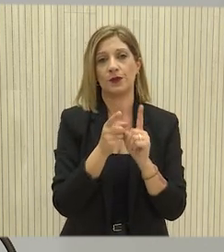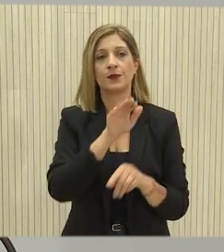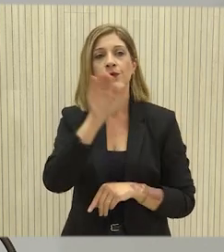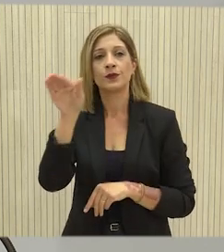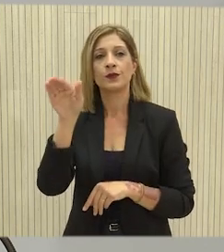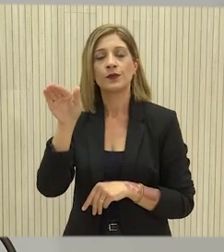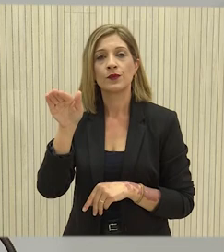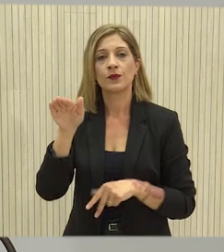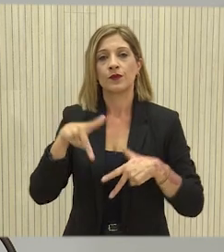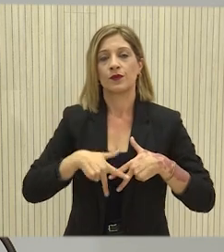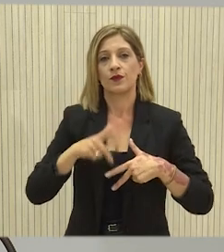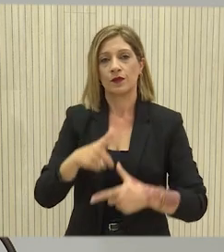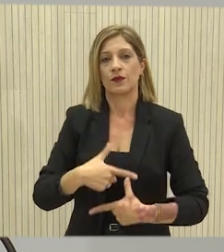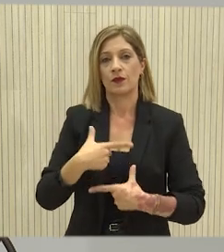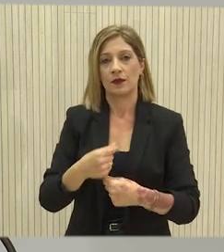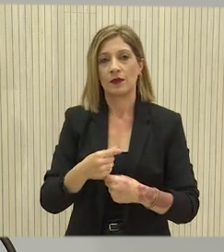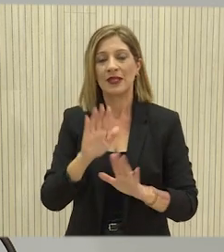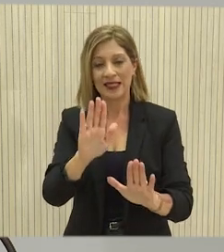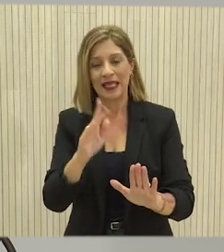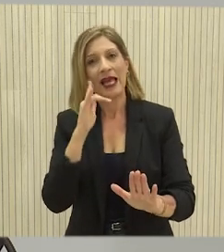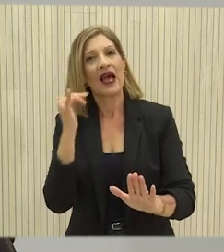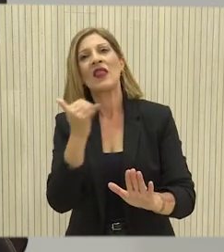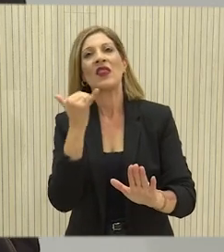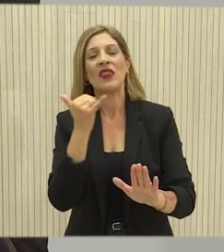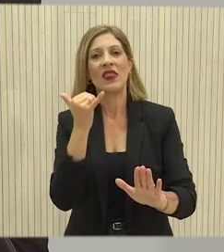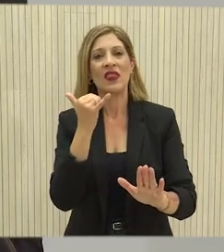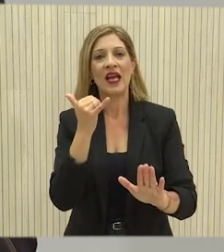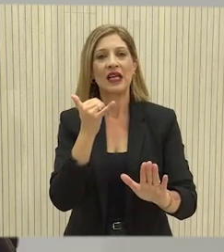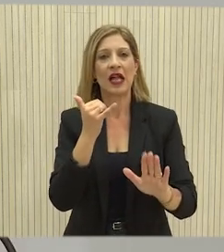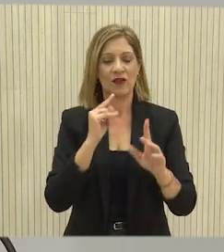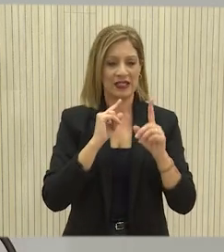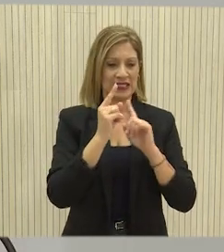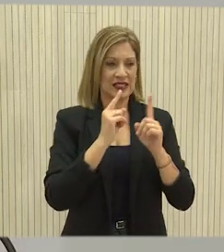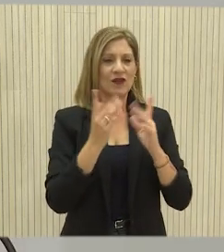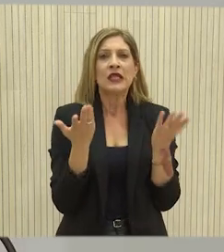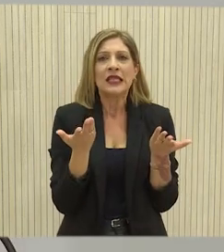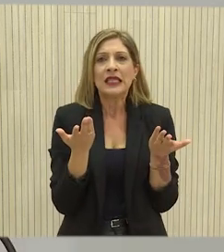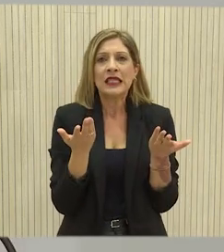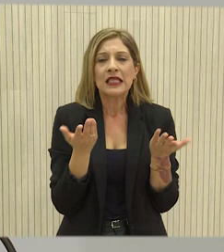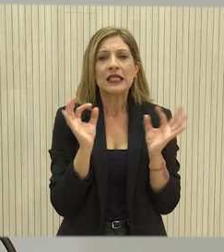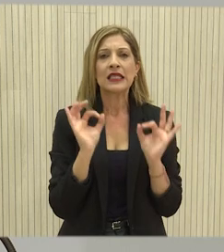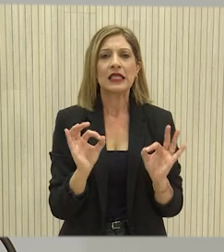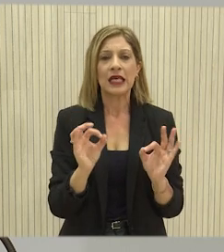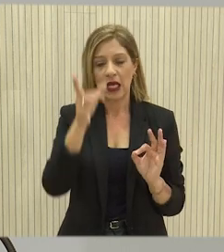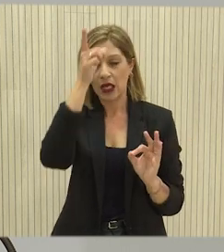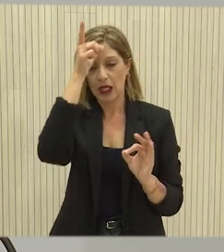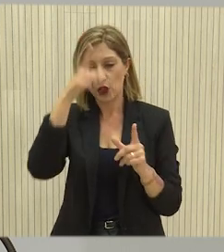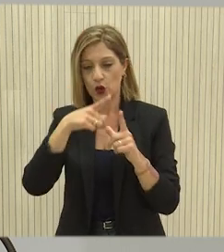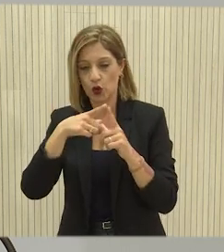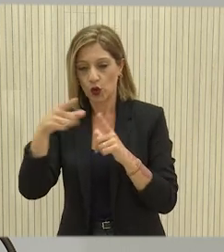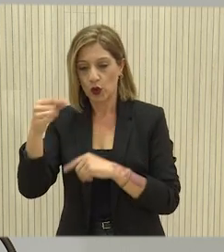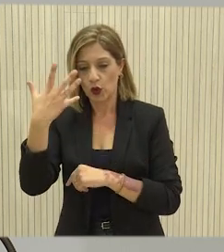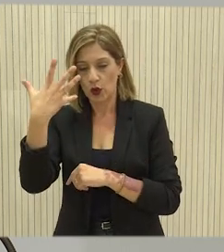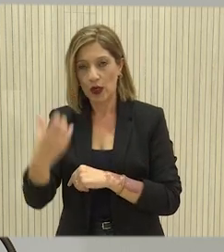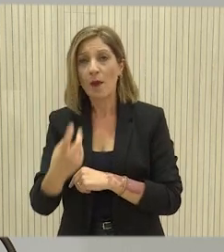Κρούσπε, εγώ δεν είμαι σίγουρη ότι έχω καταλάβει τόσο σημαντική ακριβώς έχουμε συμφωνήσει. Γιατί η τουρκοκυπριακή πλευρά λέει ότι